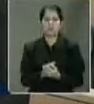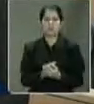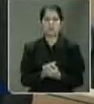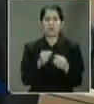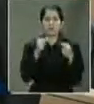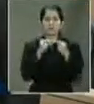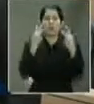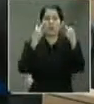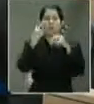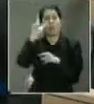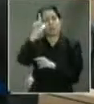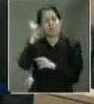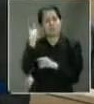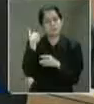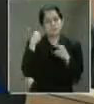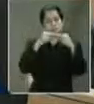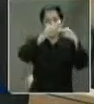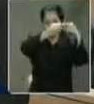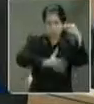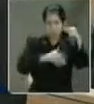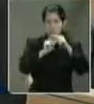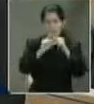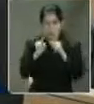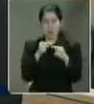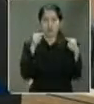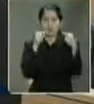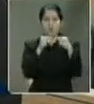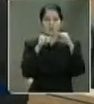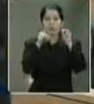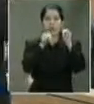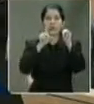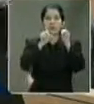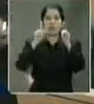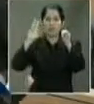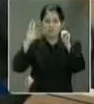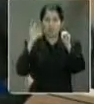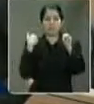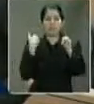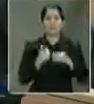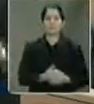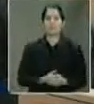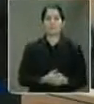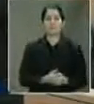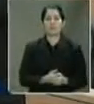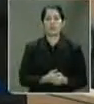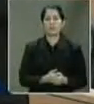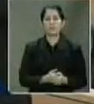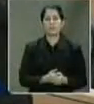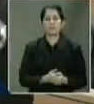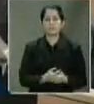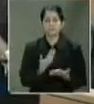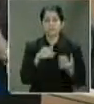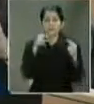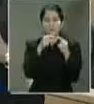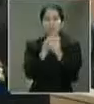ณมีเข้าเกณฑ์มาตราเดียวคือมาตรา116ส่วนนอกนั้นเนี่ยเป็นการกระทำนอกประ